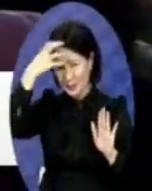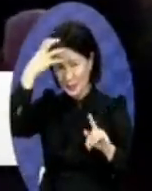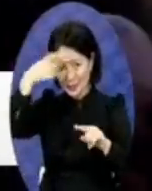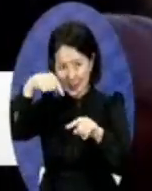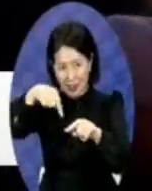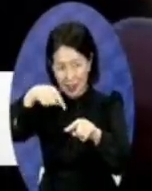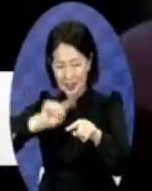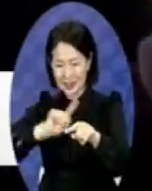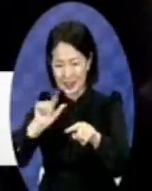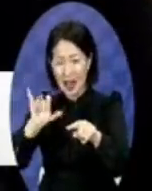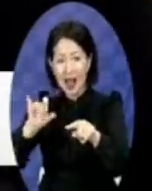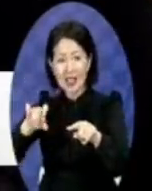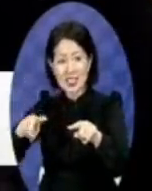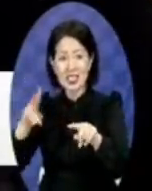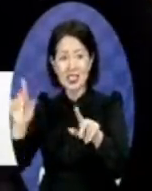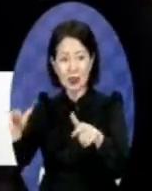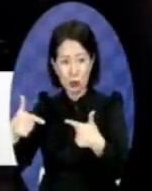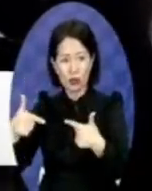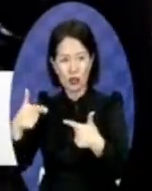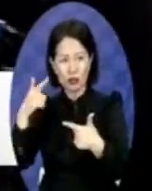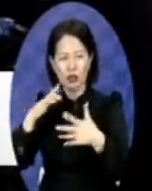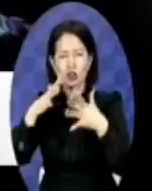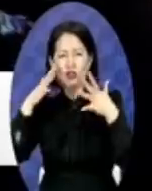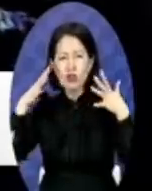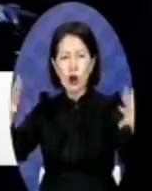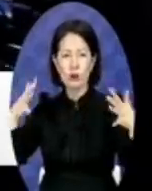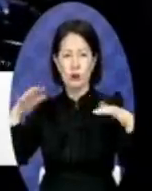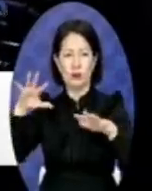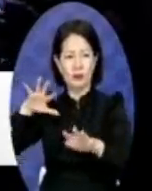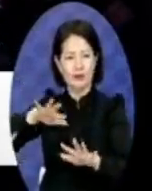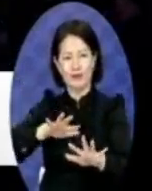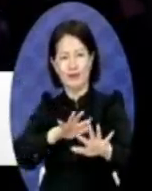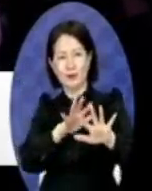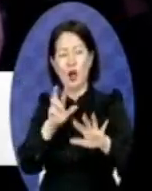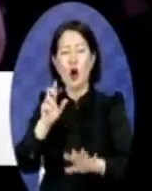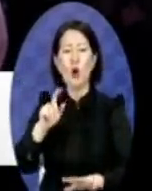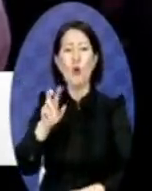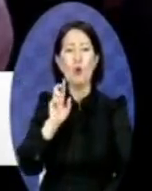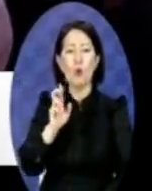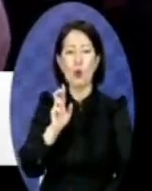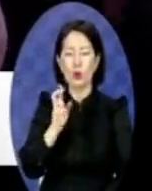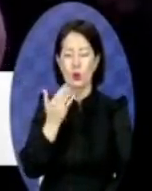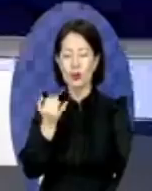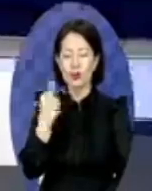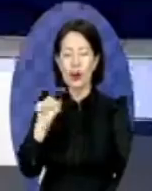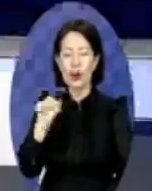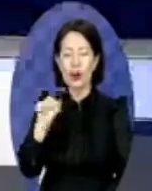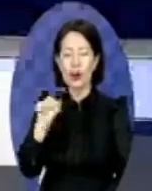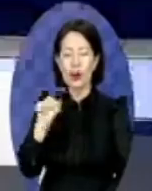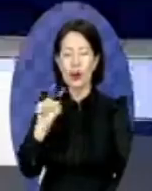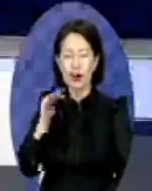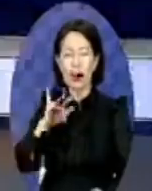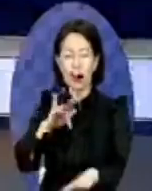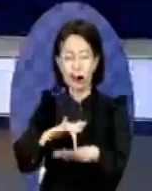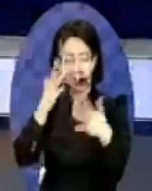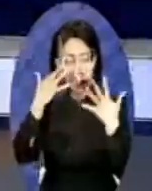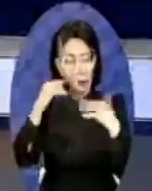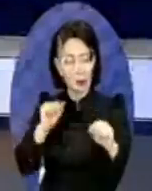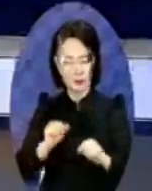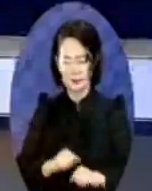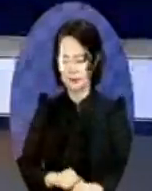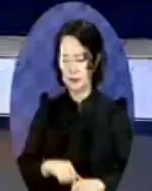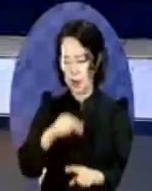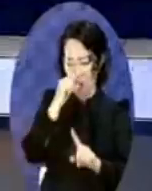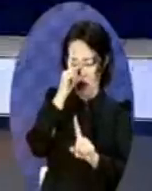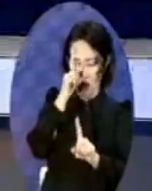одоо цагаачлалын эсрэг бодлогыг эсэргүүцсэн том хэмжээний жагсаал Будапешт хотноо зохион байгуулагджээ. Улс болон